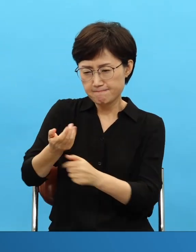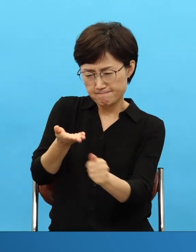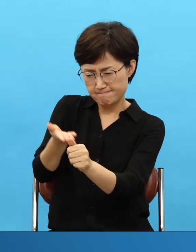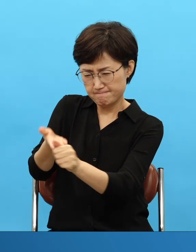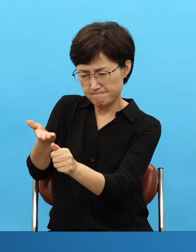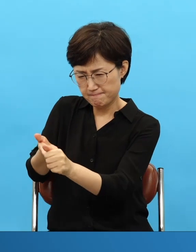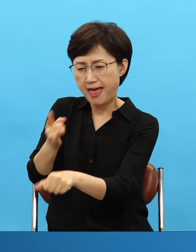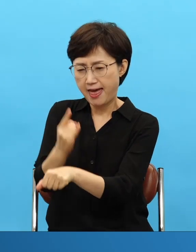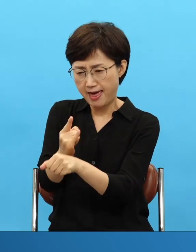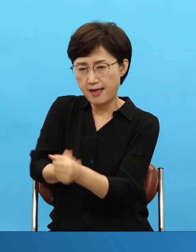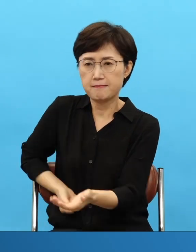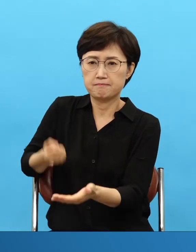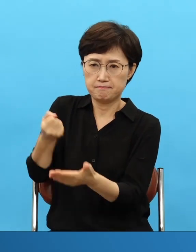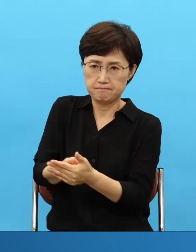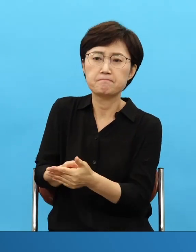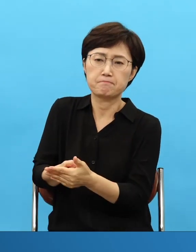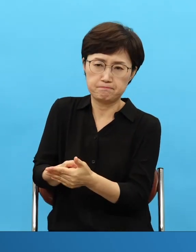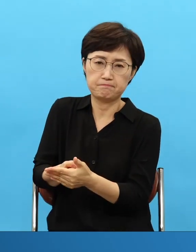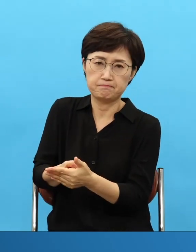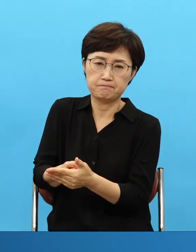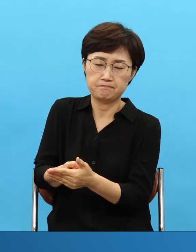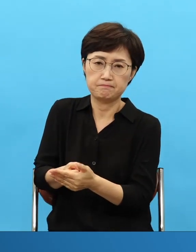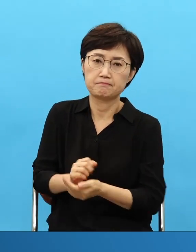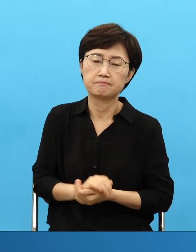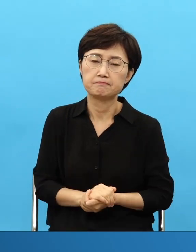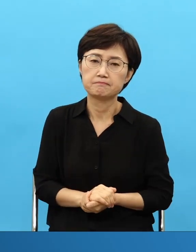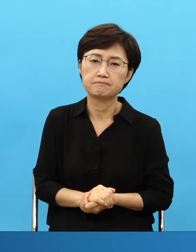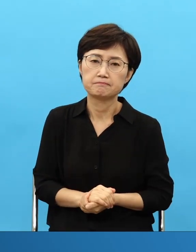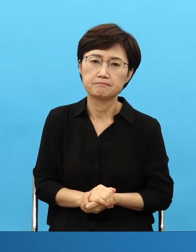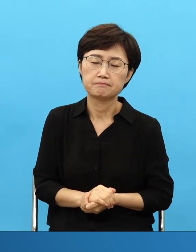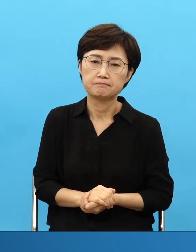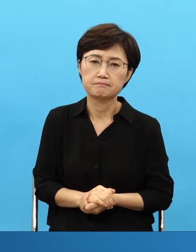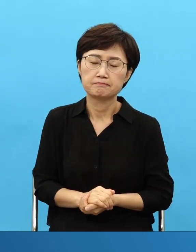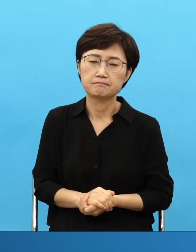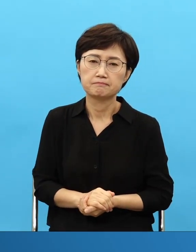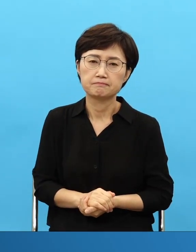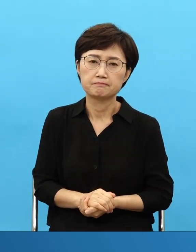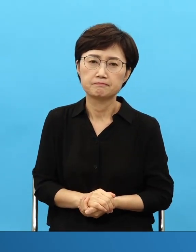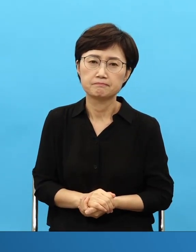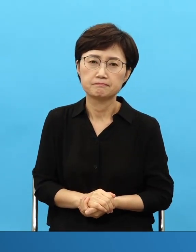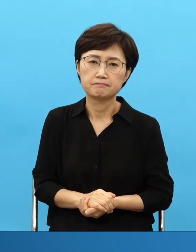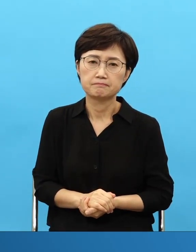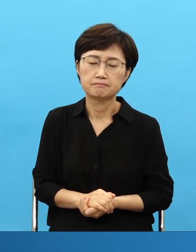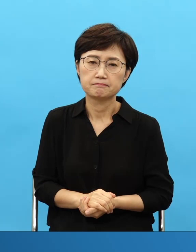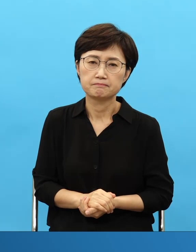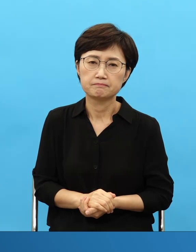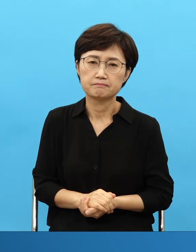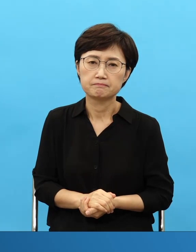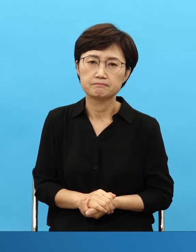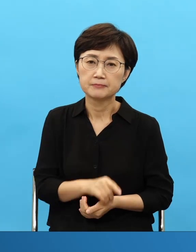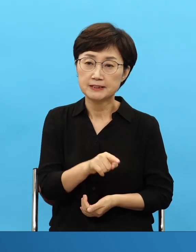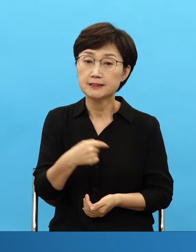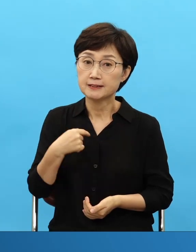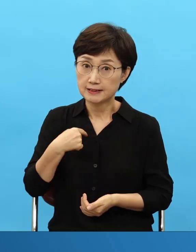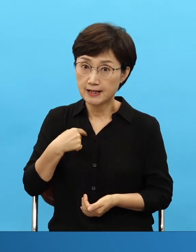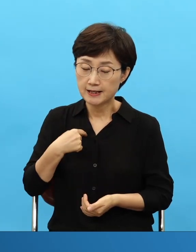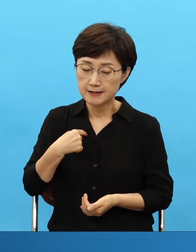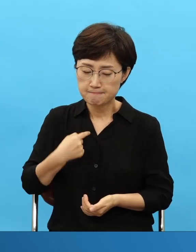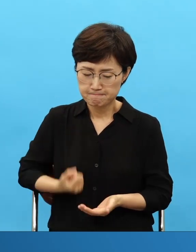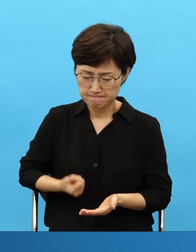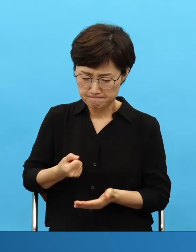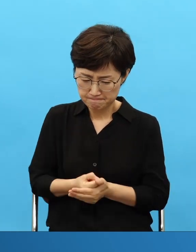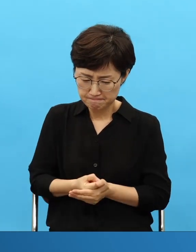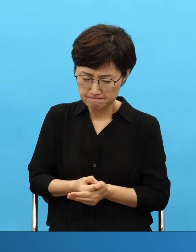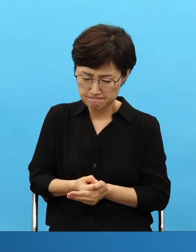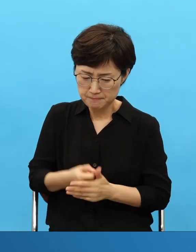people who have fallen in their lives because they're poverty stricken throughout the world. I must give them strength, is what I resolved. 이걸 제